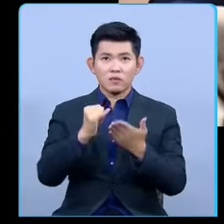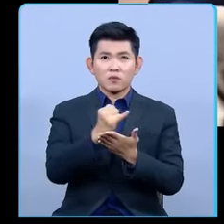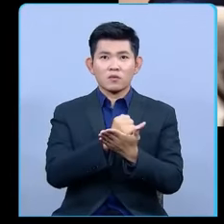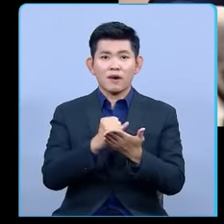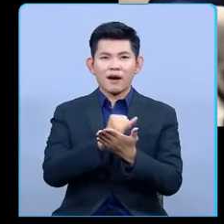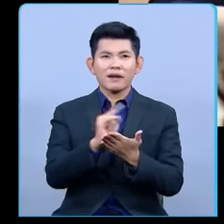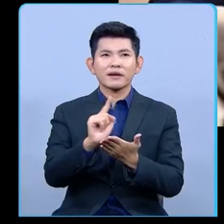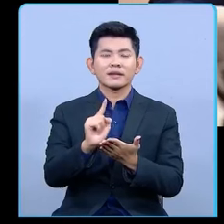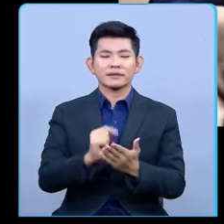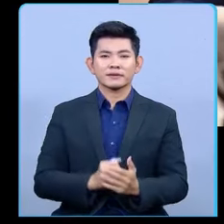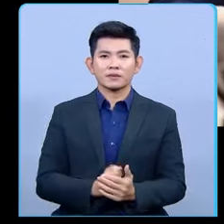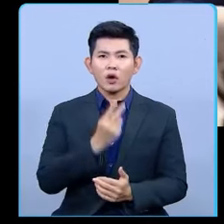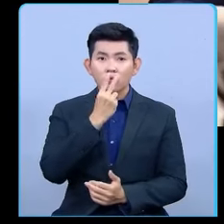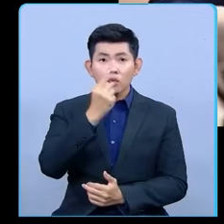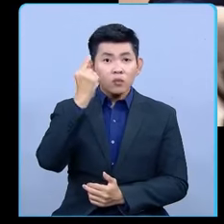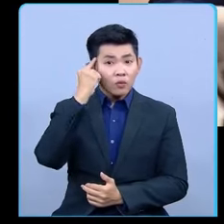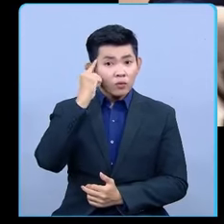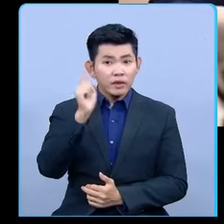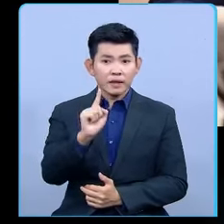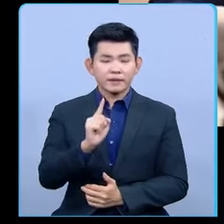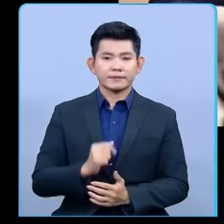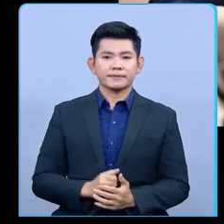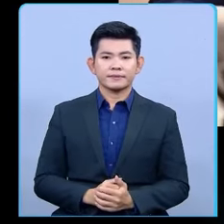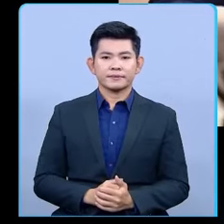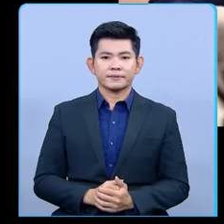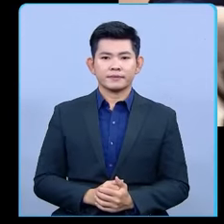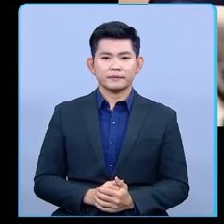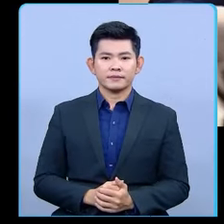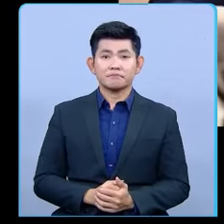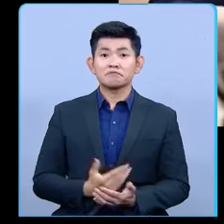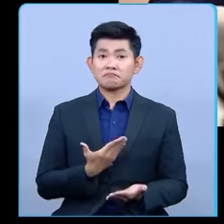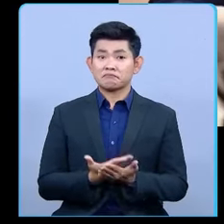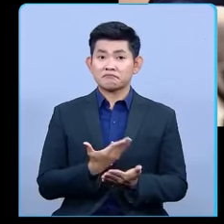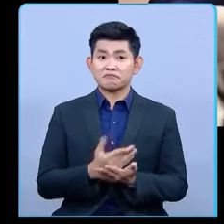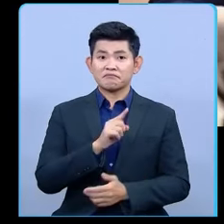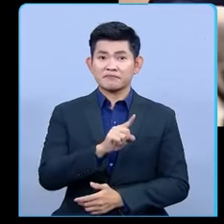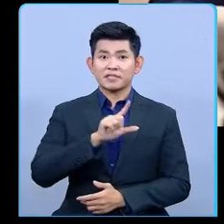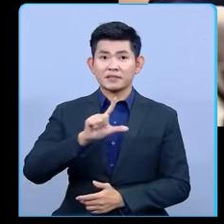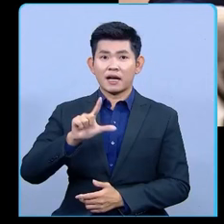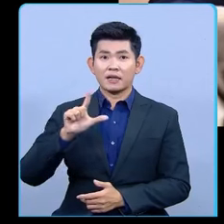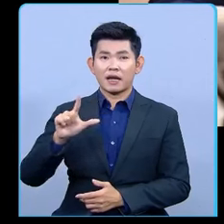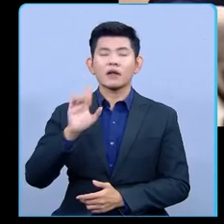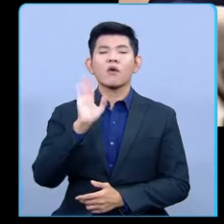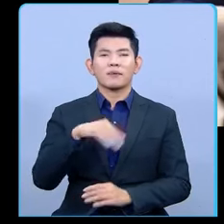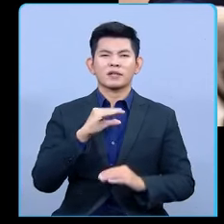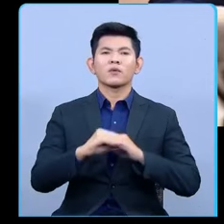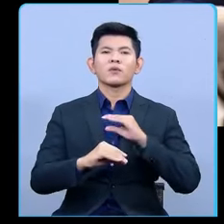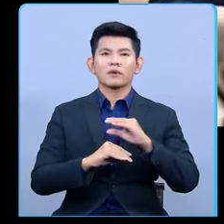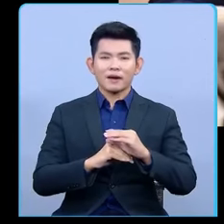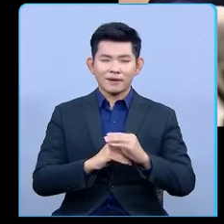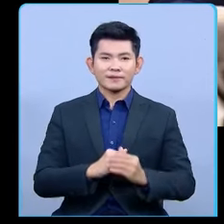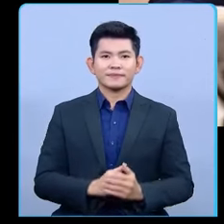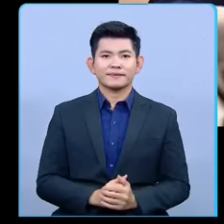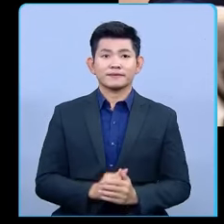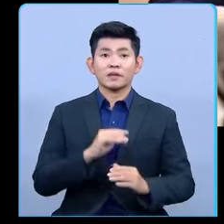นะฮะ มองออกไหมฮะเป็นอะไร คือก็ต้องบอกว่า1ล้านล้านบาทเนี่ยเป็นมูลค่าของโครงการละกัน ถูกต้องครับเป็